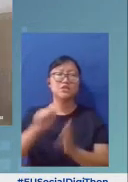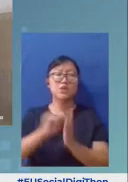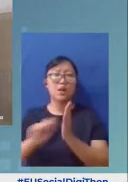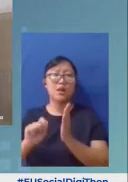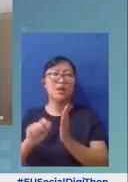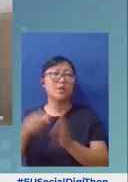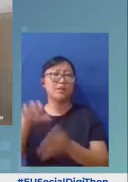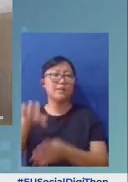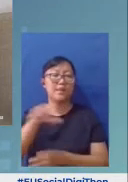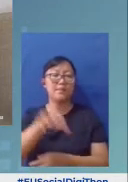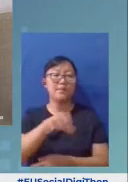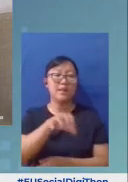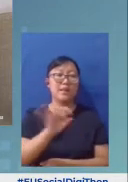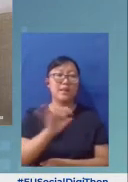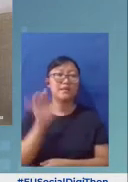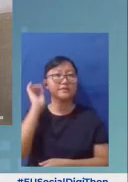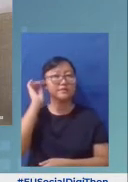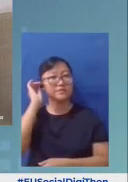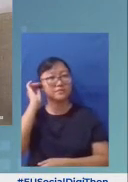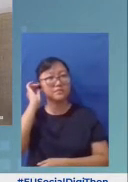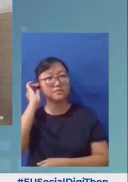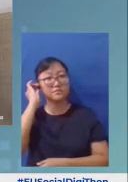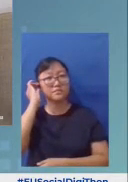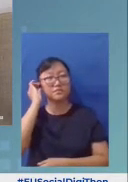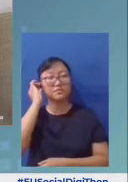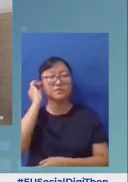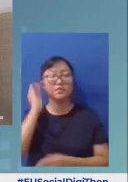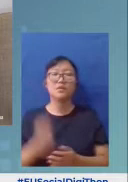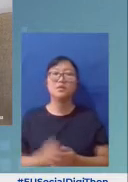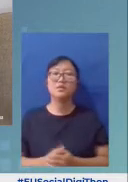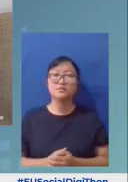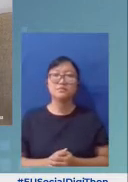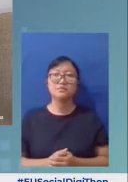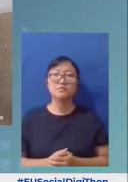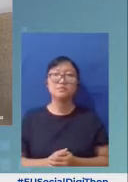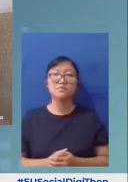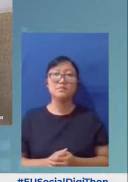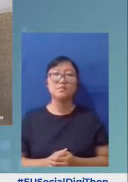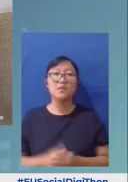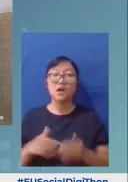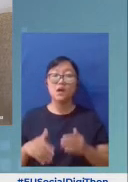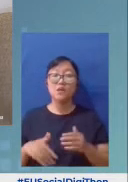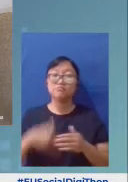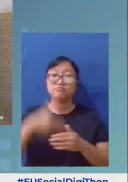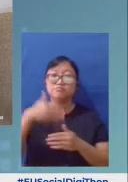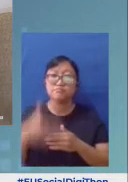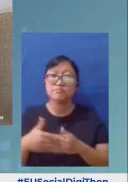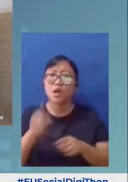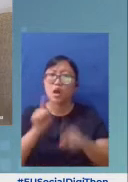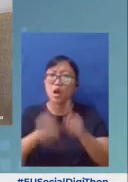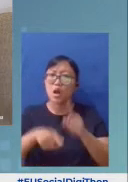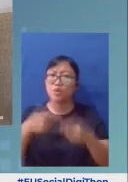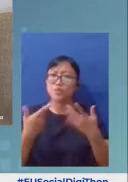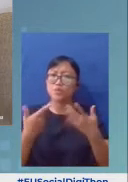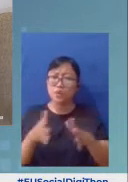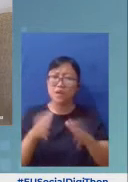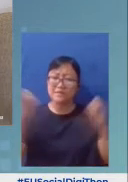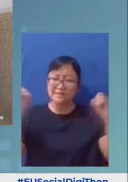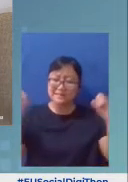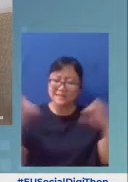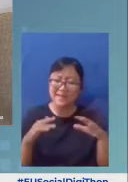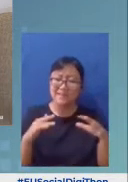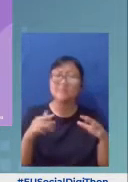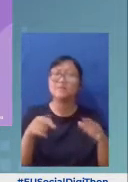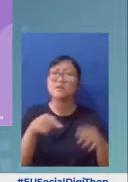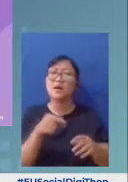next. Terus kemudian kalau udah kejadian apalagi yang akan dilakukan ya oleh psikolog ya gitu.